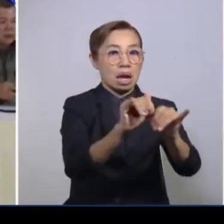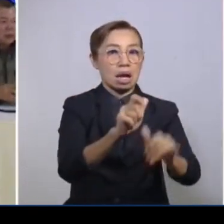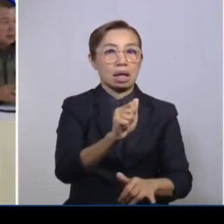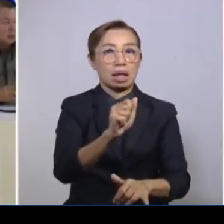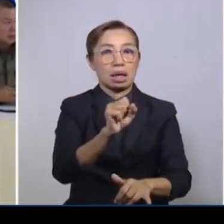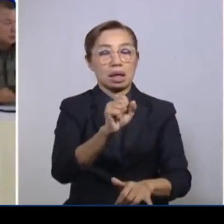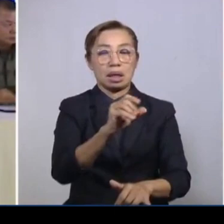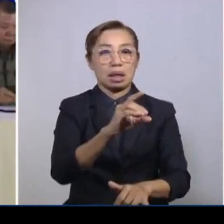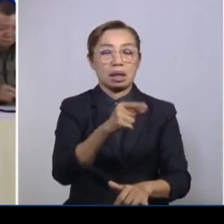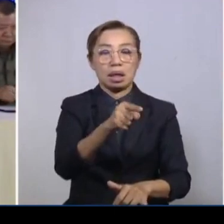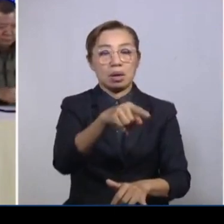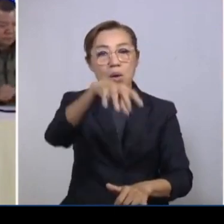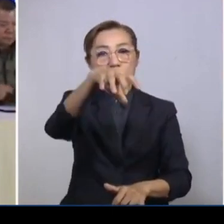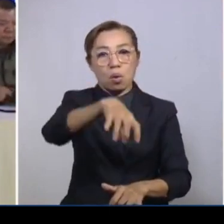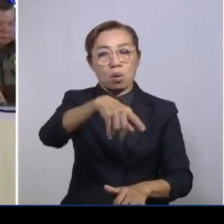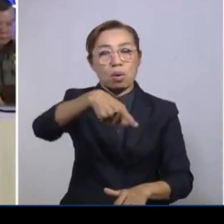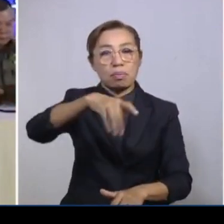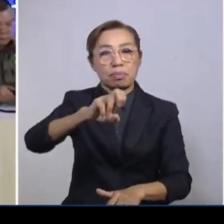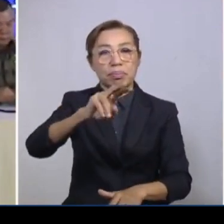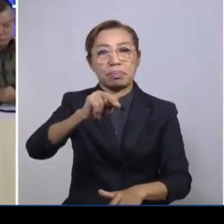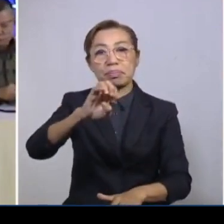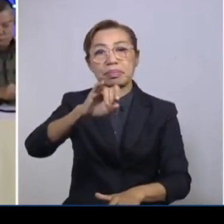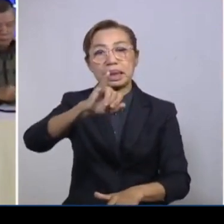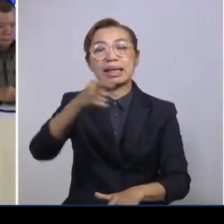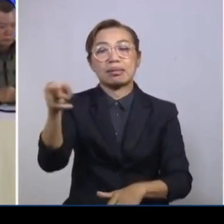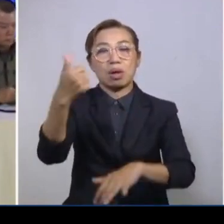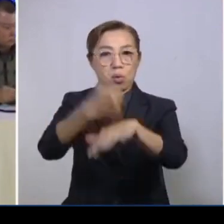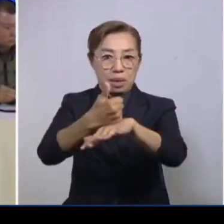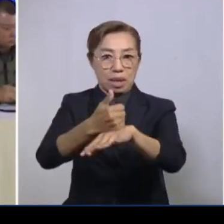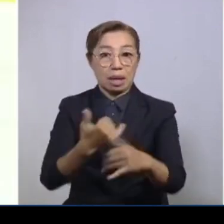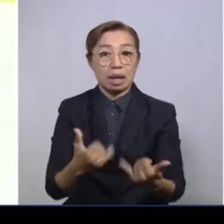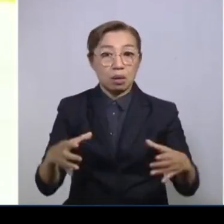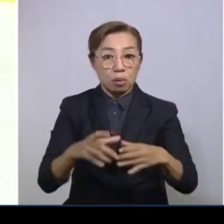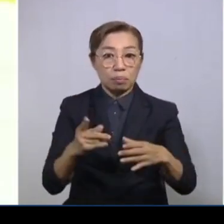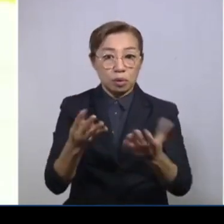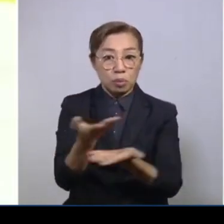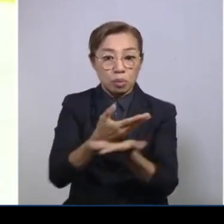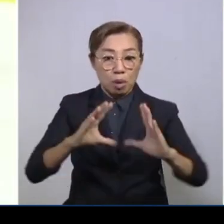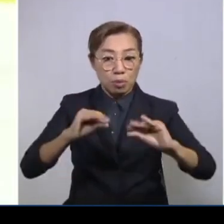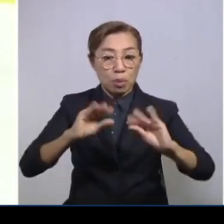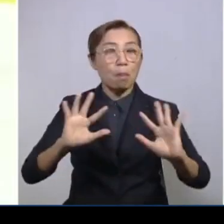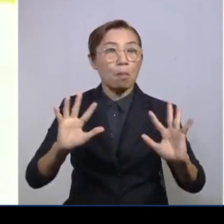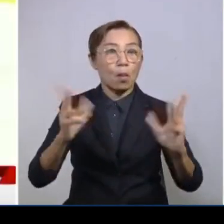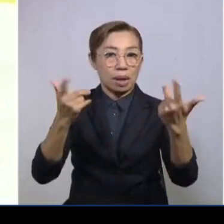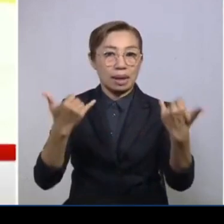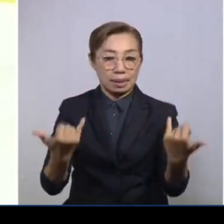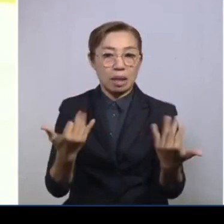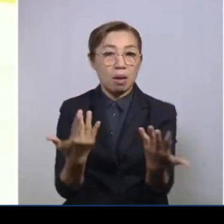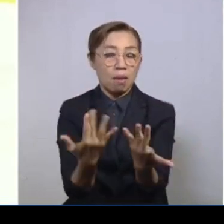บดีกรมพินิจและคุ้มครองเด็กและเยาวชนสำหรับการประชุมคณะรัฐมนตรีนั้นเสร็จสิ้นลงแล้ว